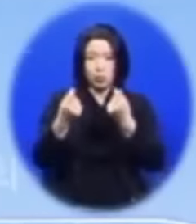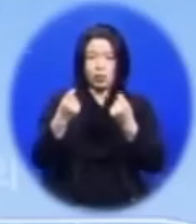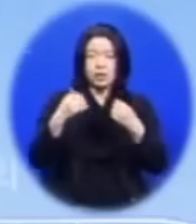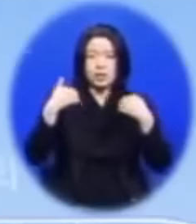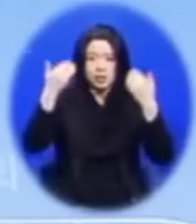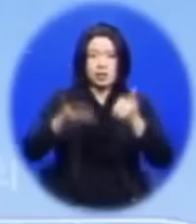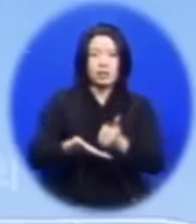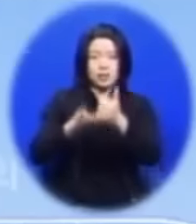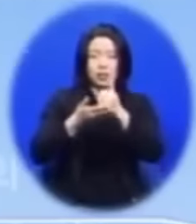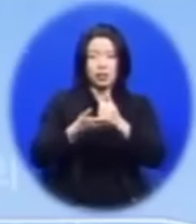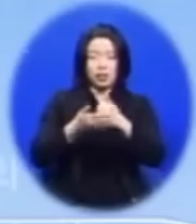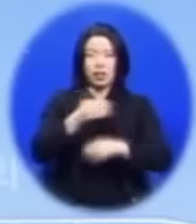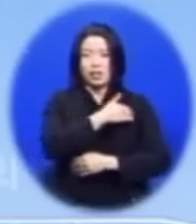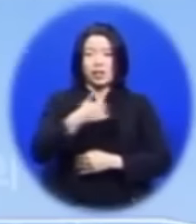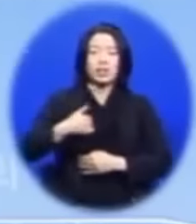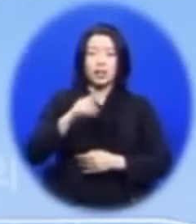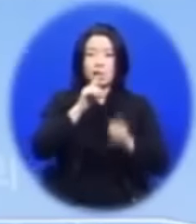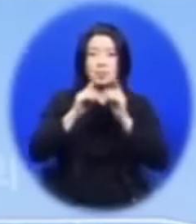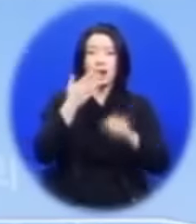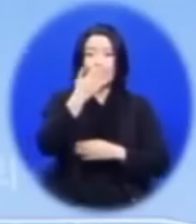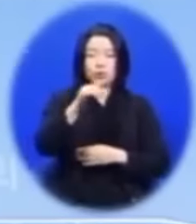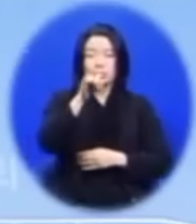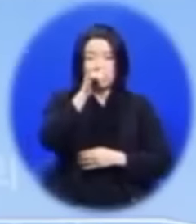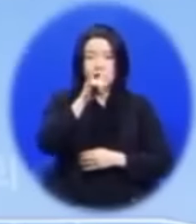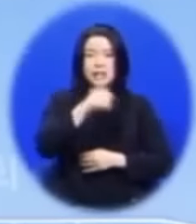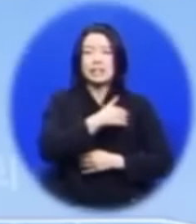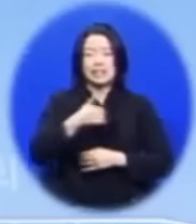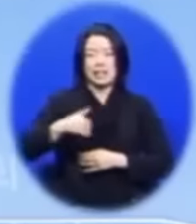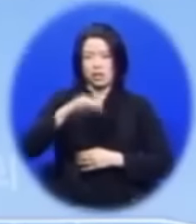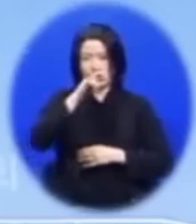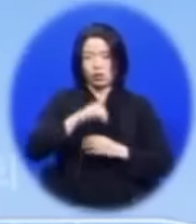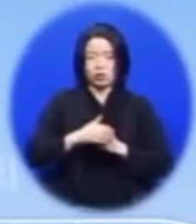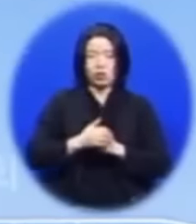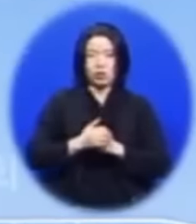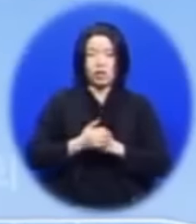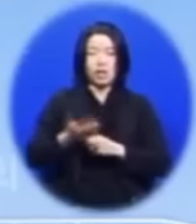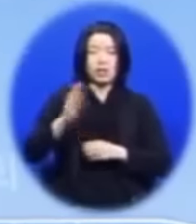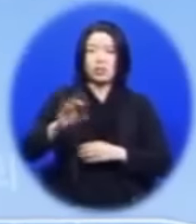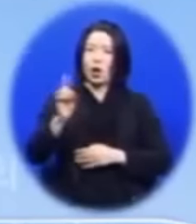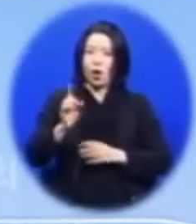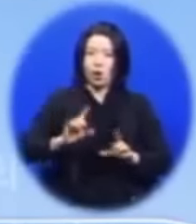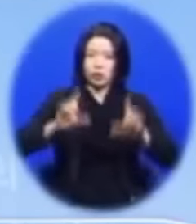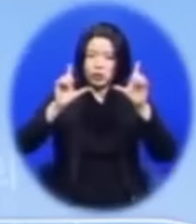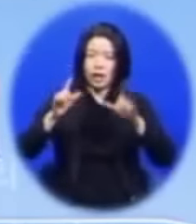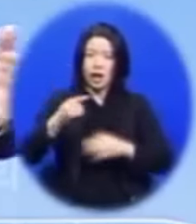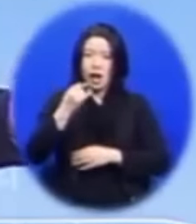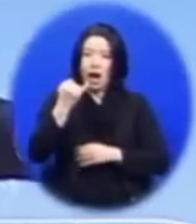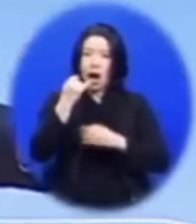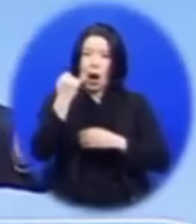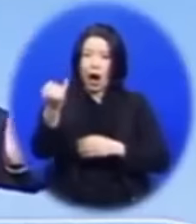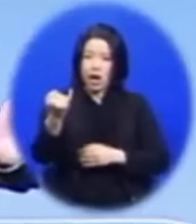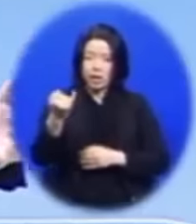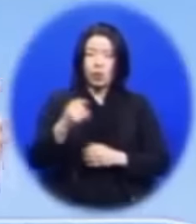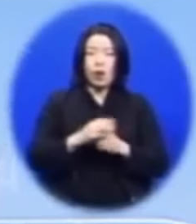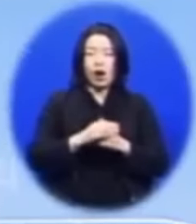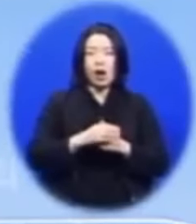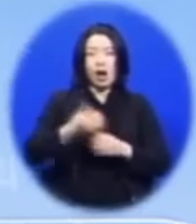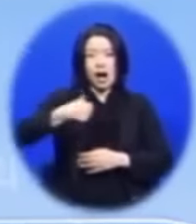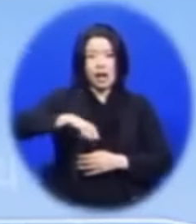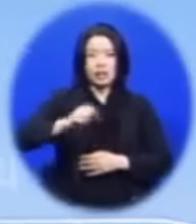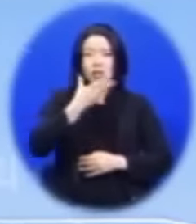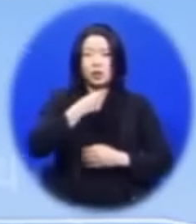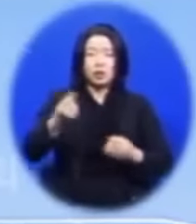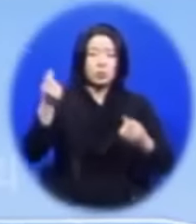이렇게까지 당당하게 이야기할 정도로 자신이 있었어요 그런데 어느 날 아내와 아들이 복음학교라는 데를